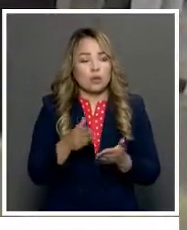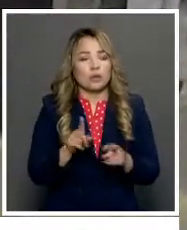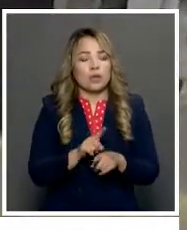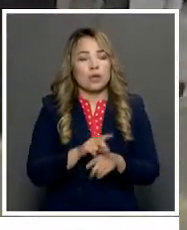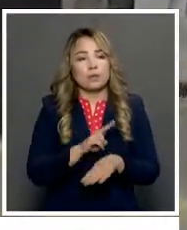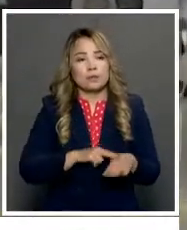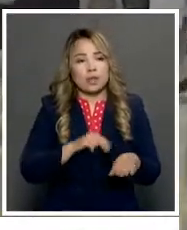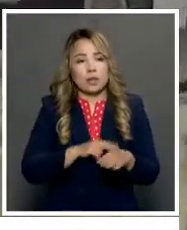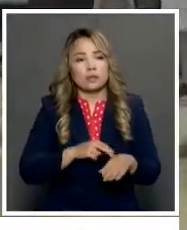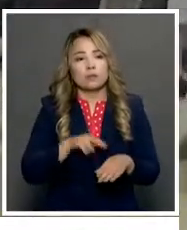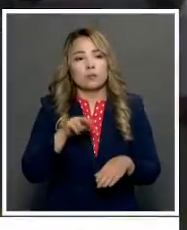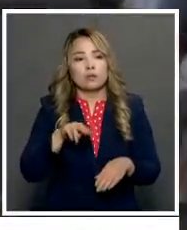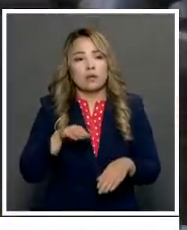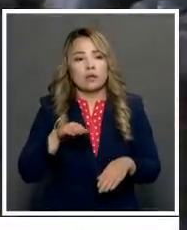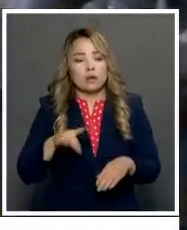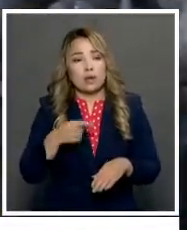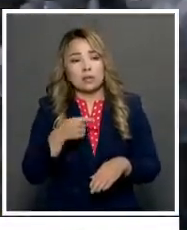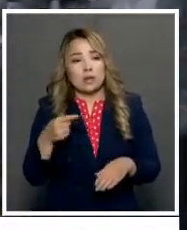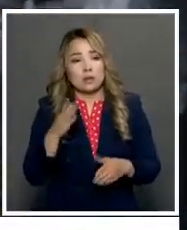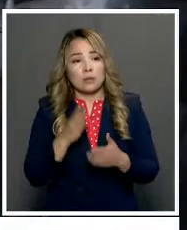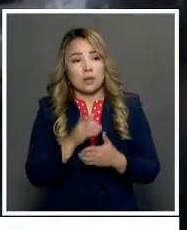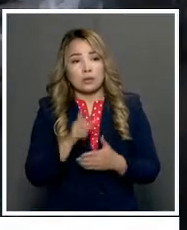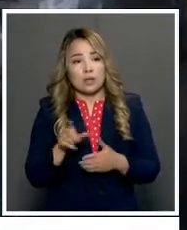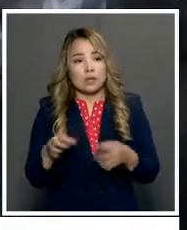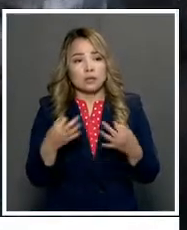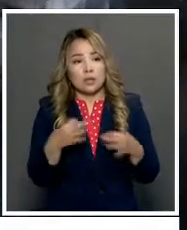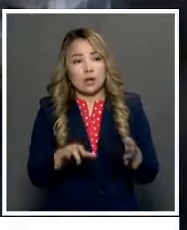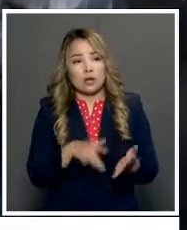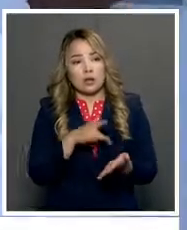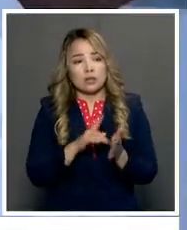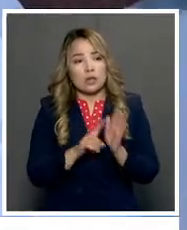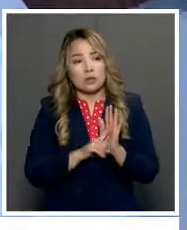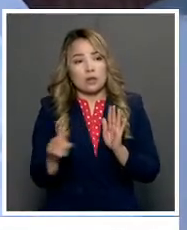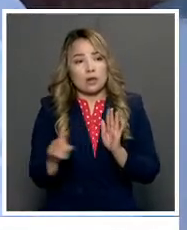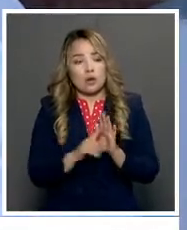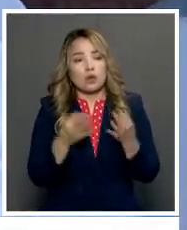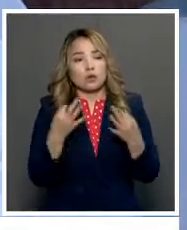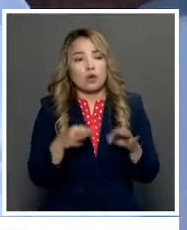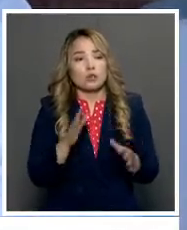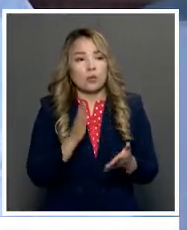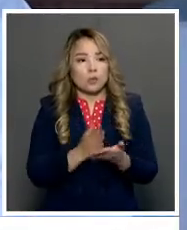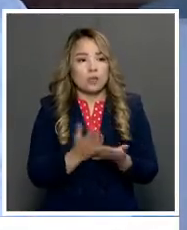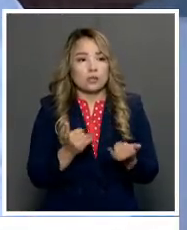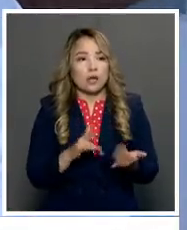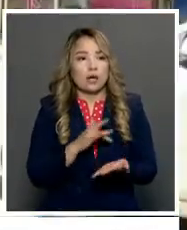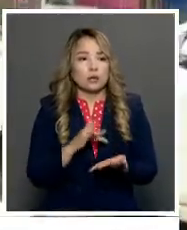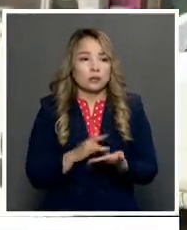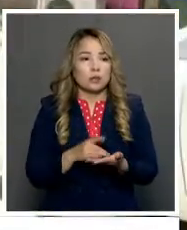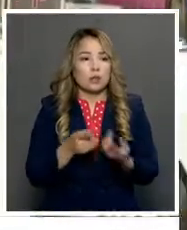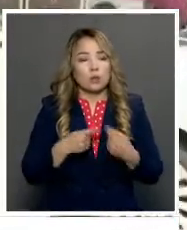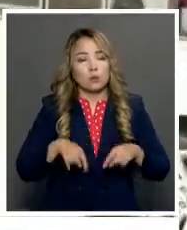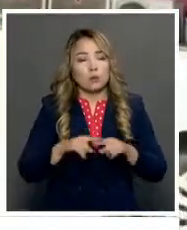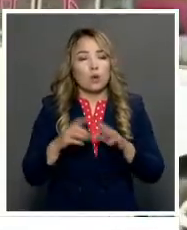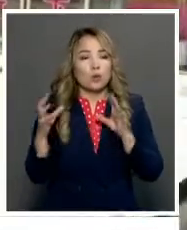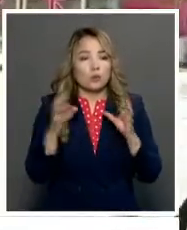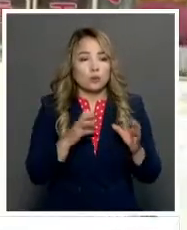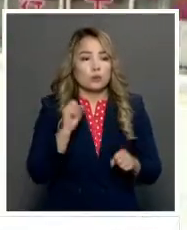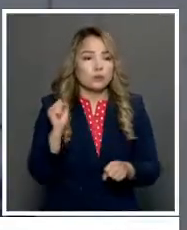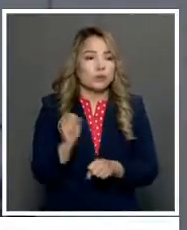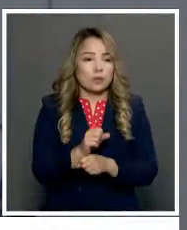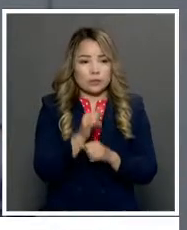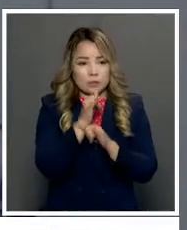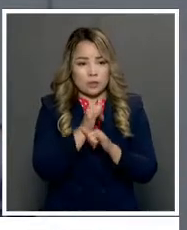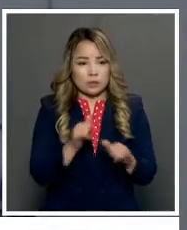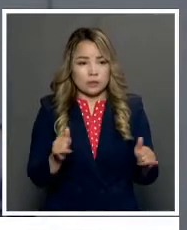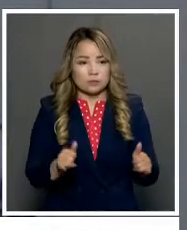станциялары қойылып, ПТР тесті теріс нәтижесі бар адамдардың ғана қалаға кіріп шығуына рұқсат беріліп жатыр. Қаладағы қоғамдық көлік қызметі мүлдем